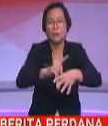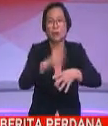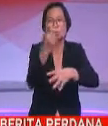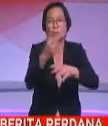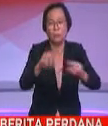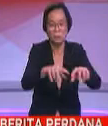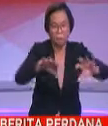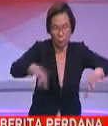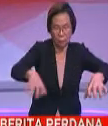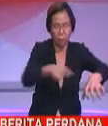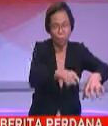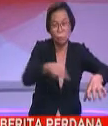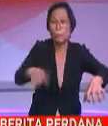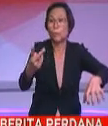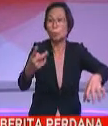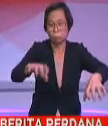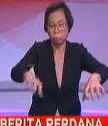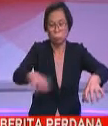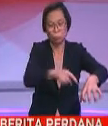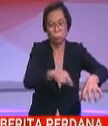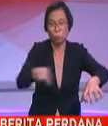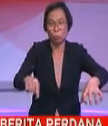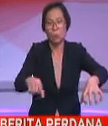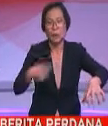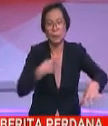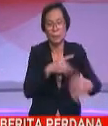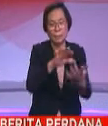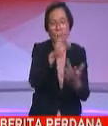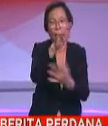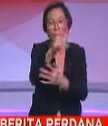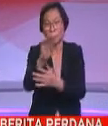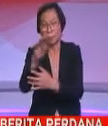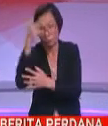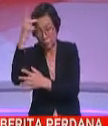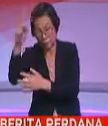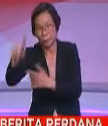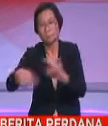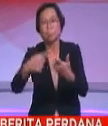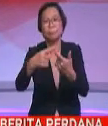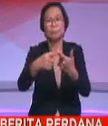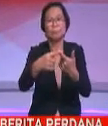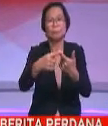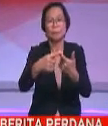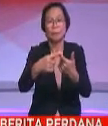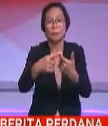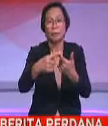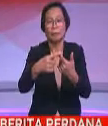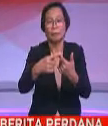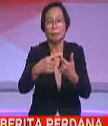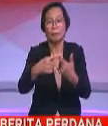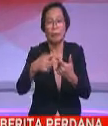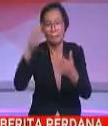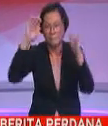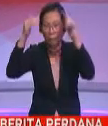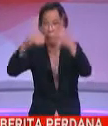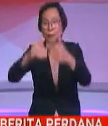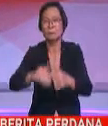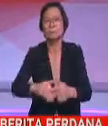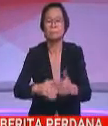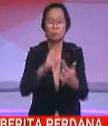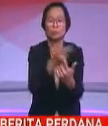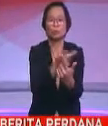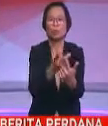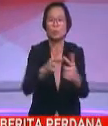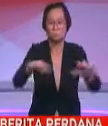venue. Iaitu kita memilih di Kota Baru, Stadium Sultan Mohamad, dan juga di Pahang, Stadium Darul